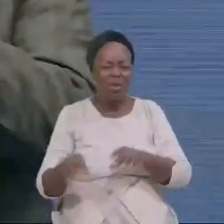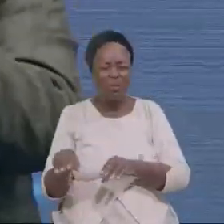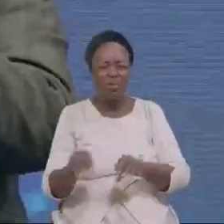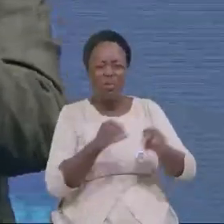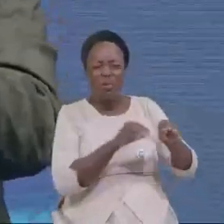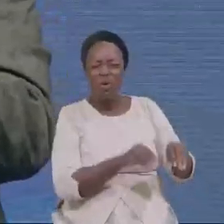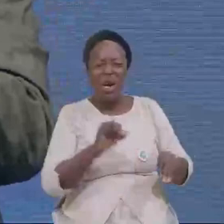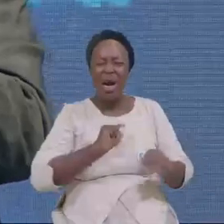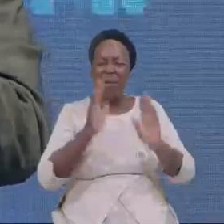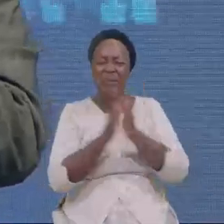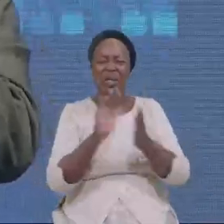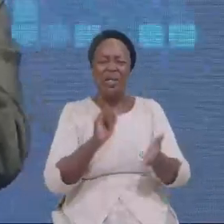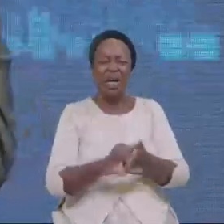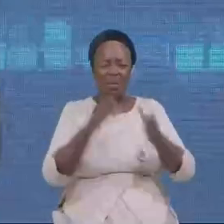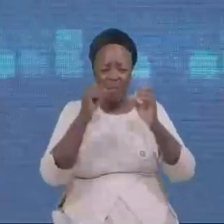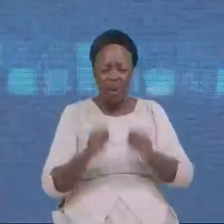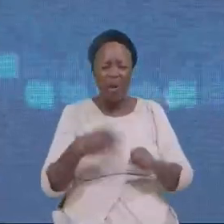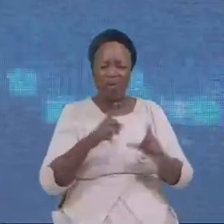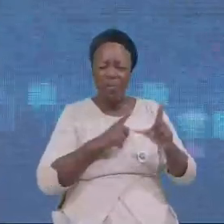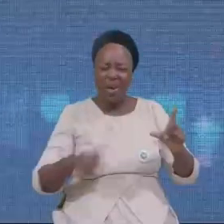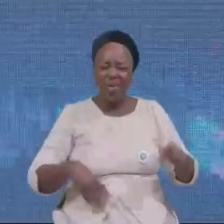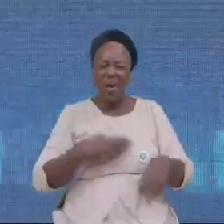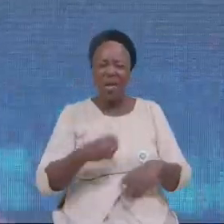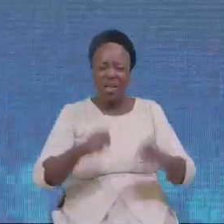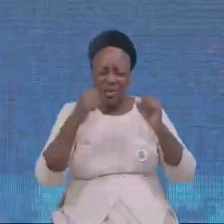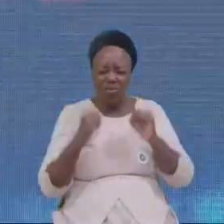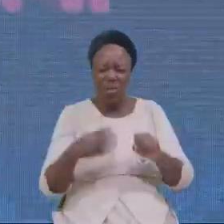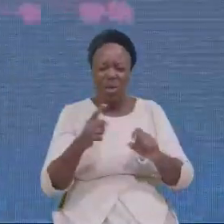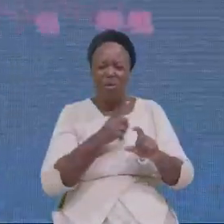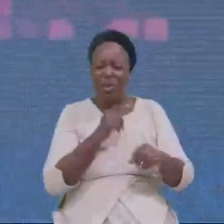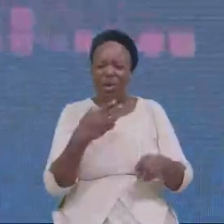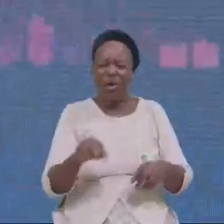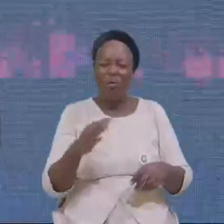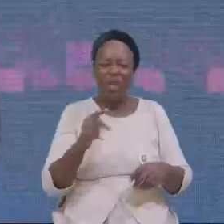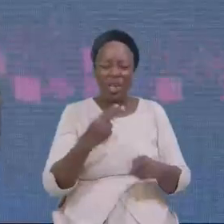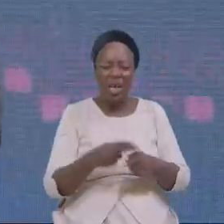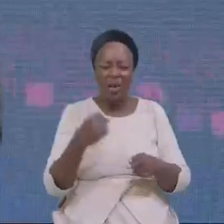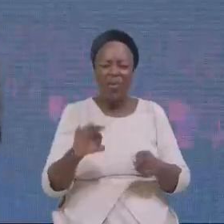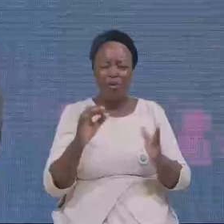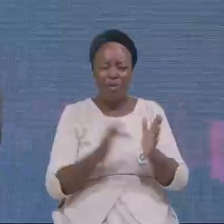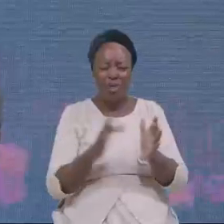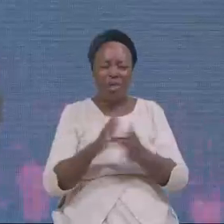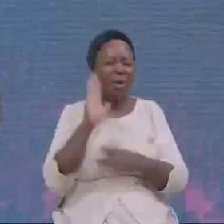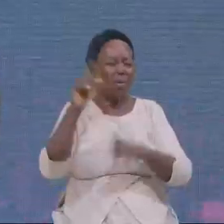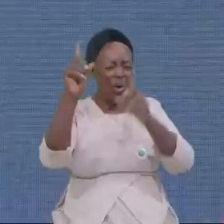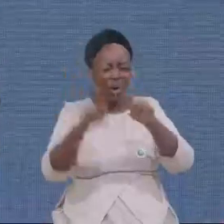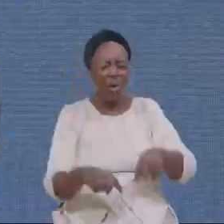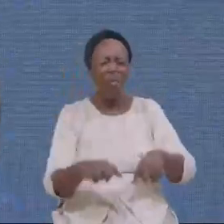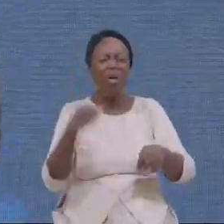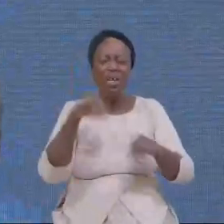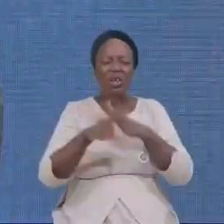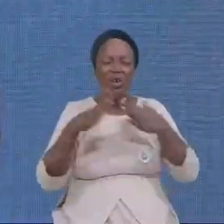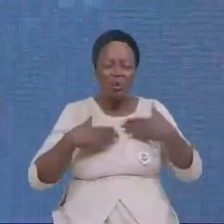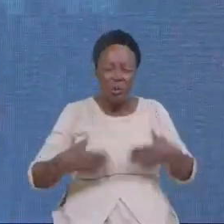Je prie que la puissance du Seigneur et la force du nom de Jésus viennent dans votre